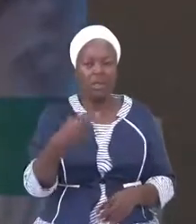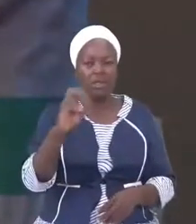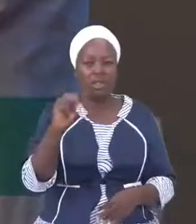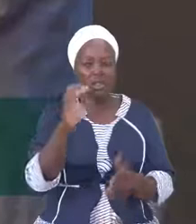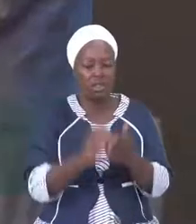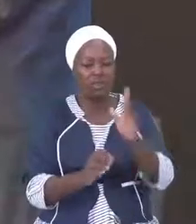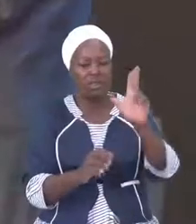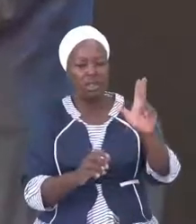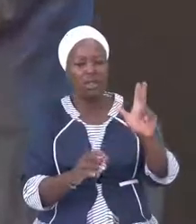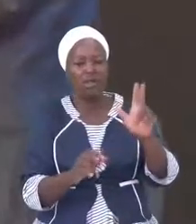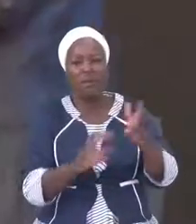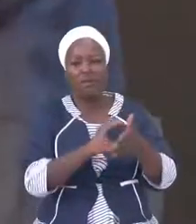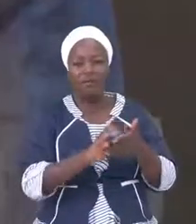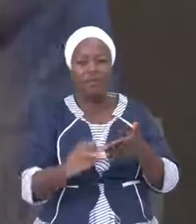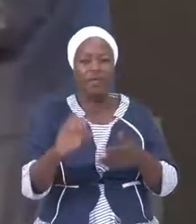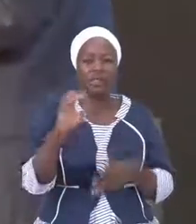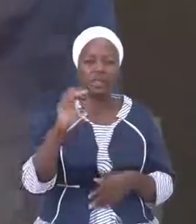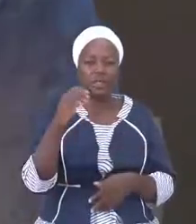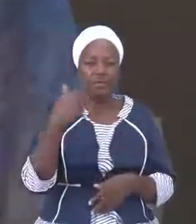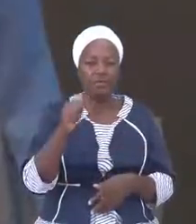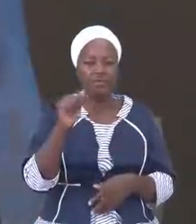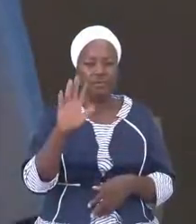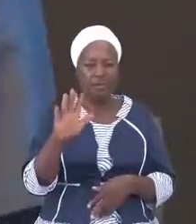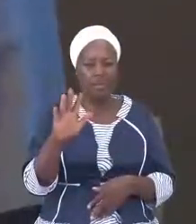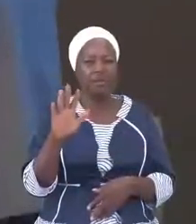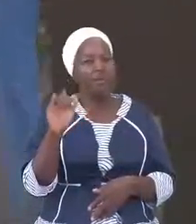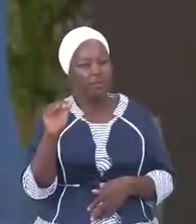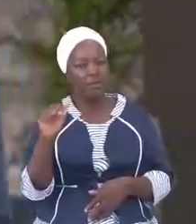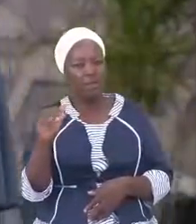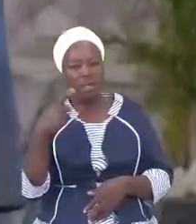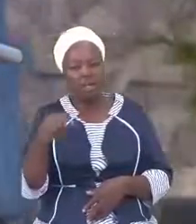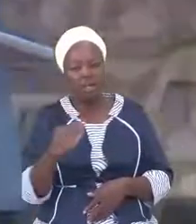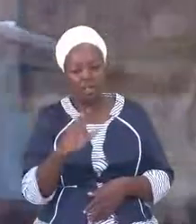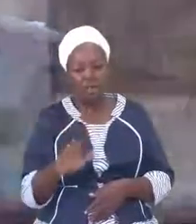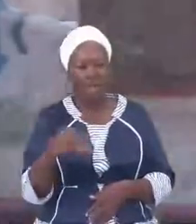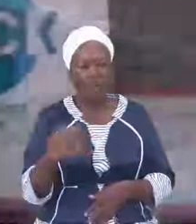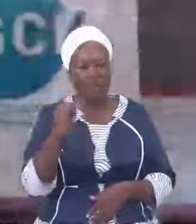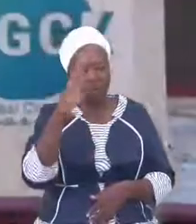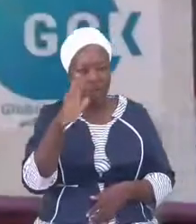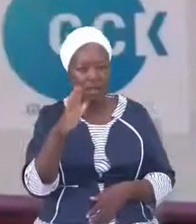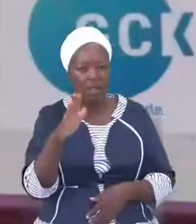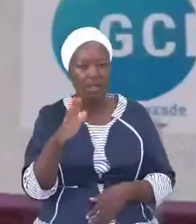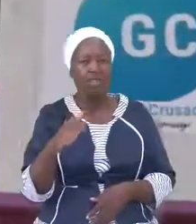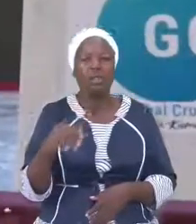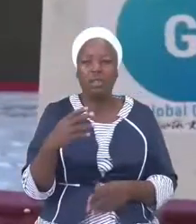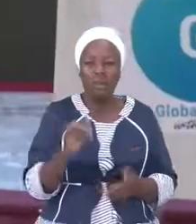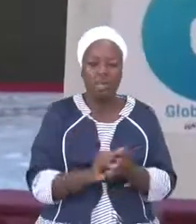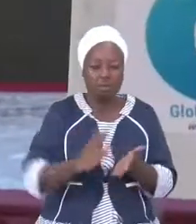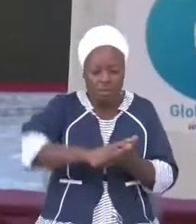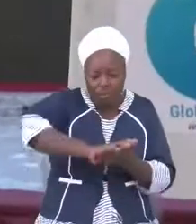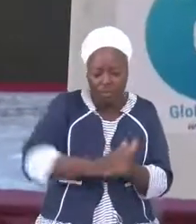chose au sujet de Christ. Et Genèse 3, 15, qui a parlé de